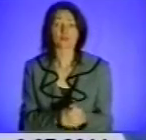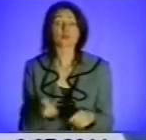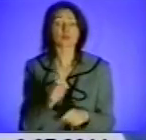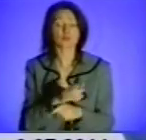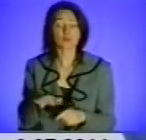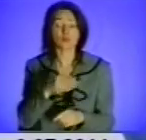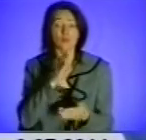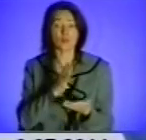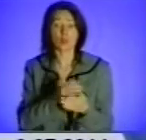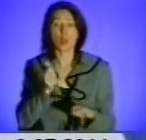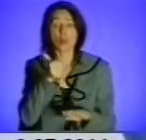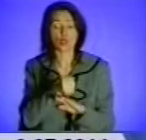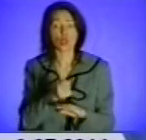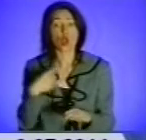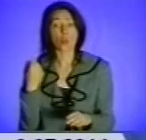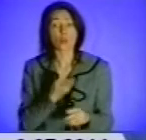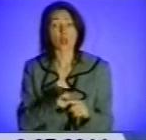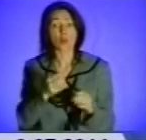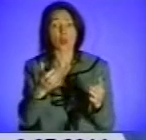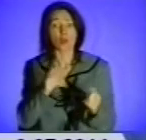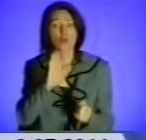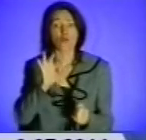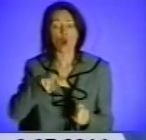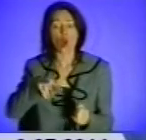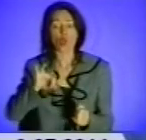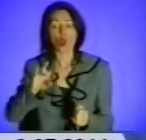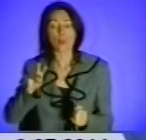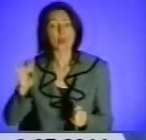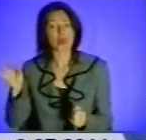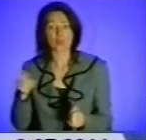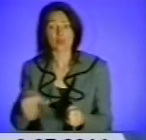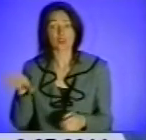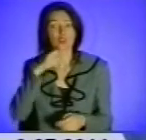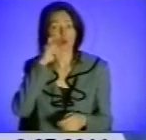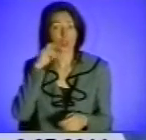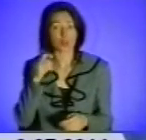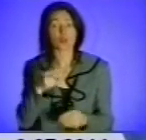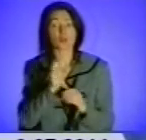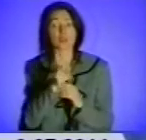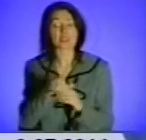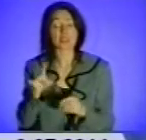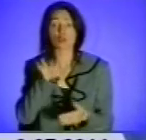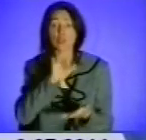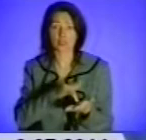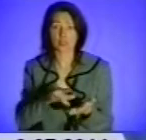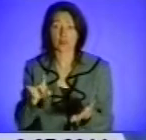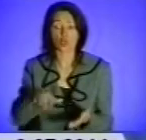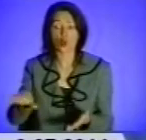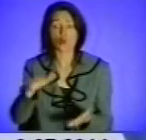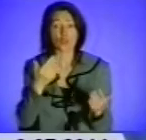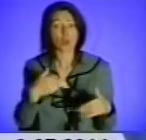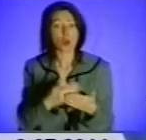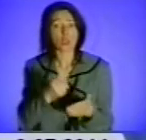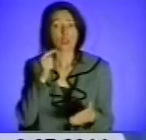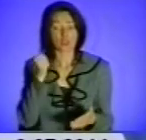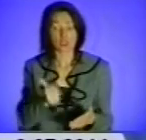Тернопільщина стала пілотною областю, яка приймає волонтерів з усієї України. У 12 районних центрах регіону вже майже тиждень